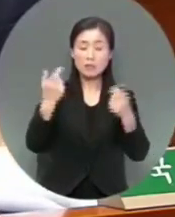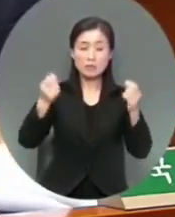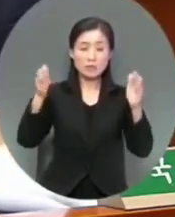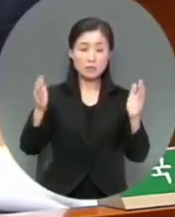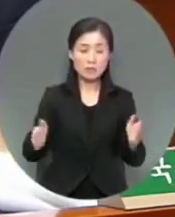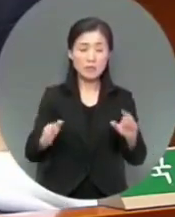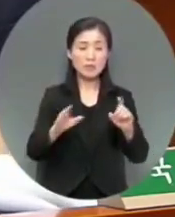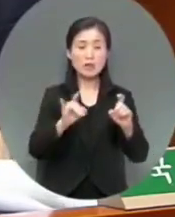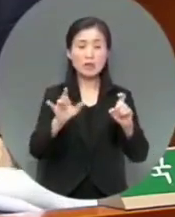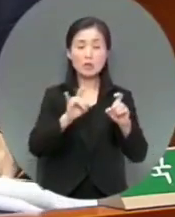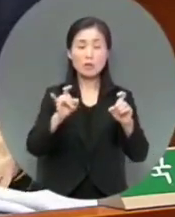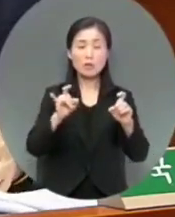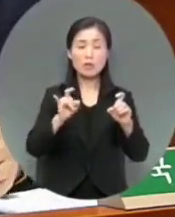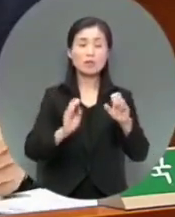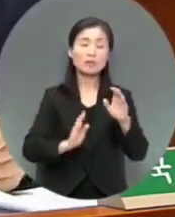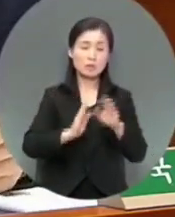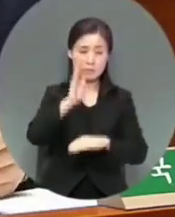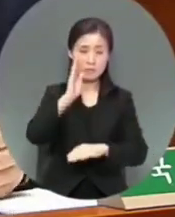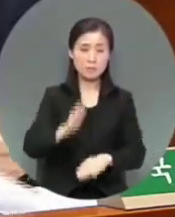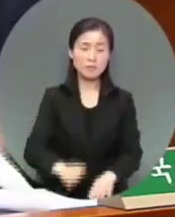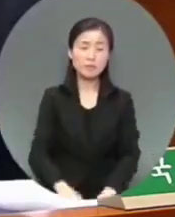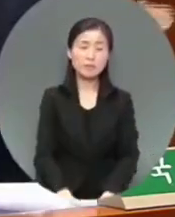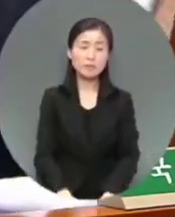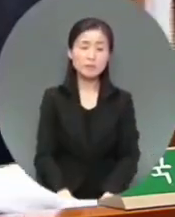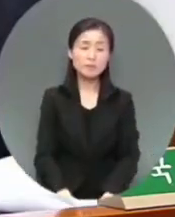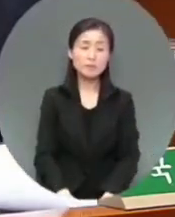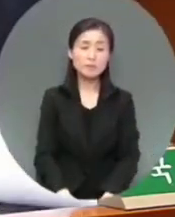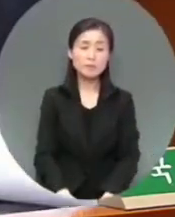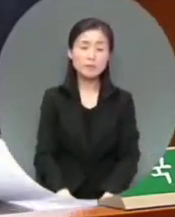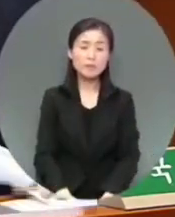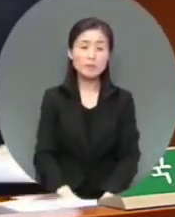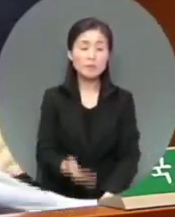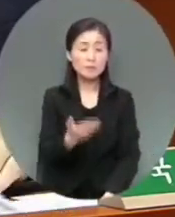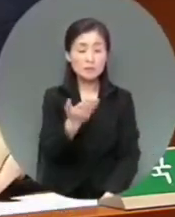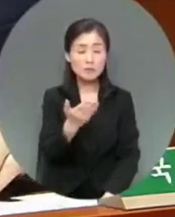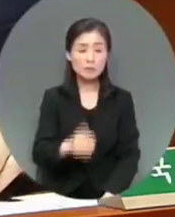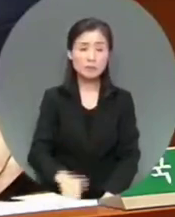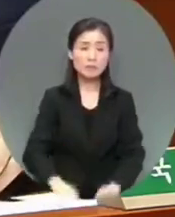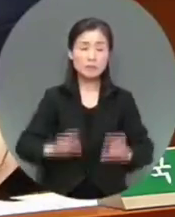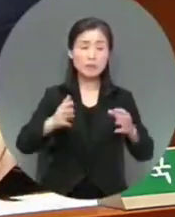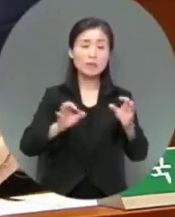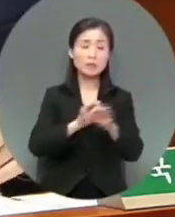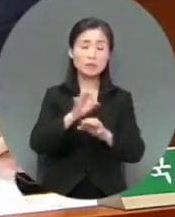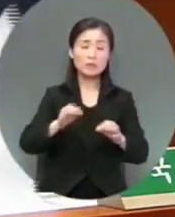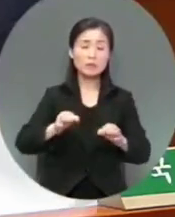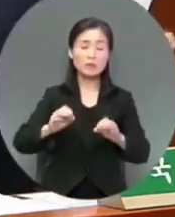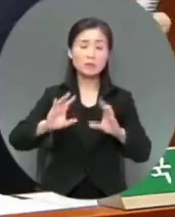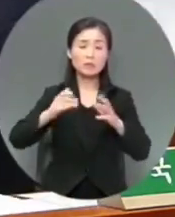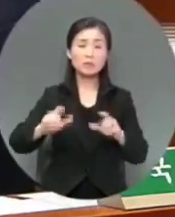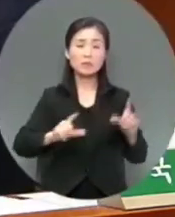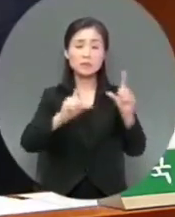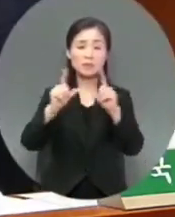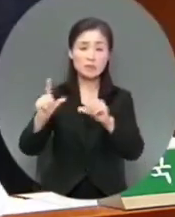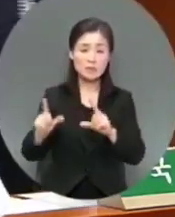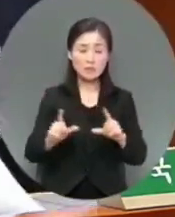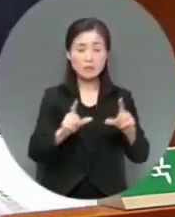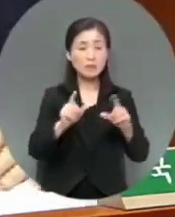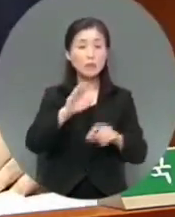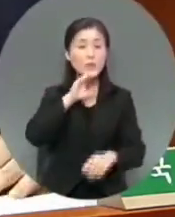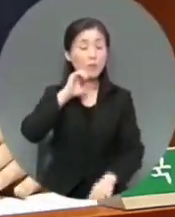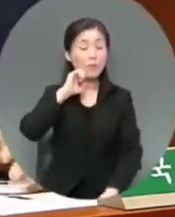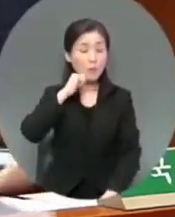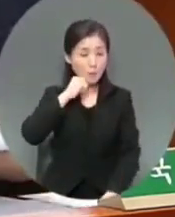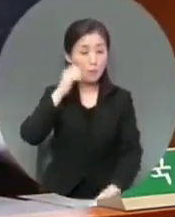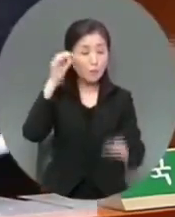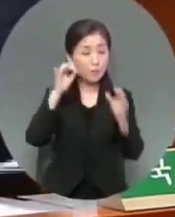비해서 10배가 넘는 수치가 되어 있습니다. 총리님, 나라 경제와 민생이 상당히 어렵다는